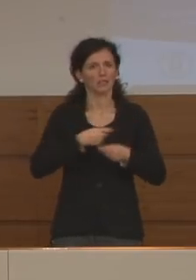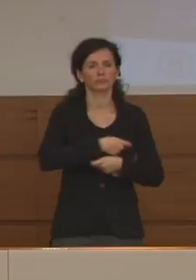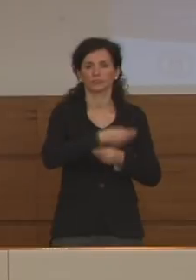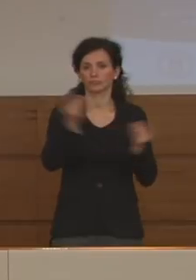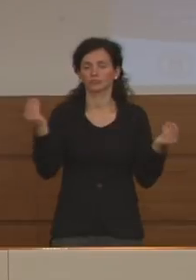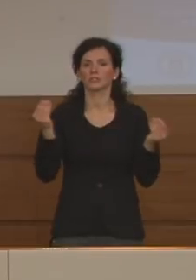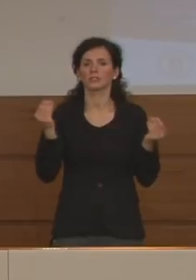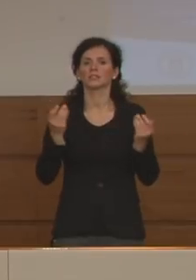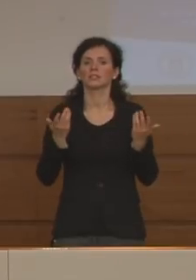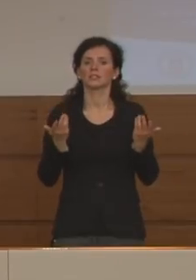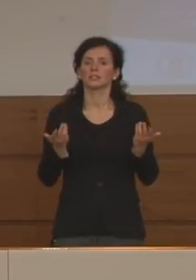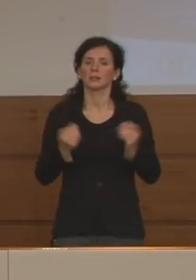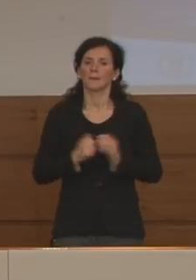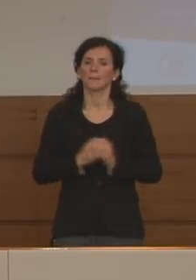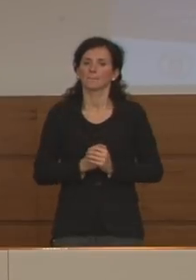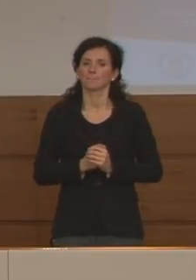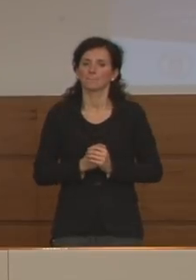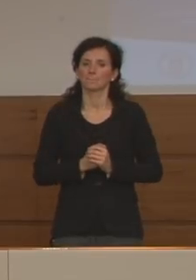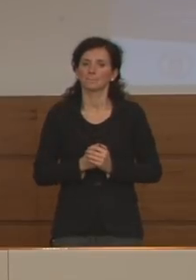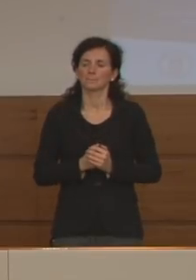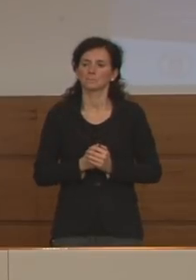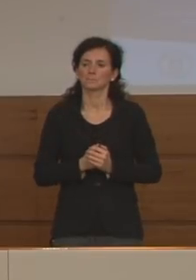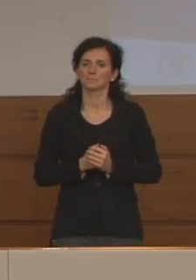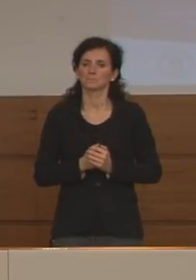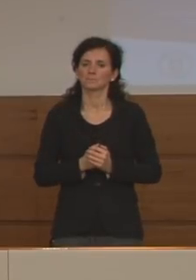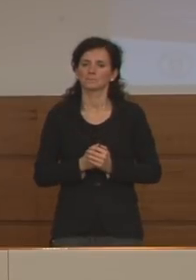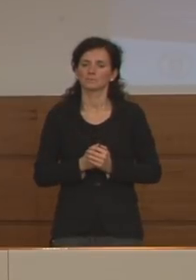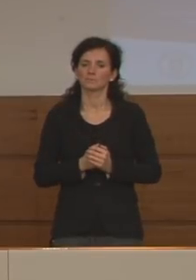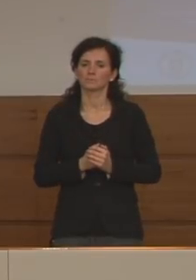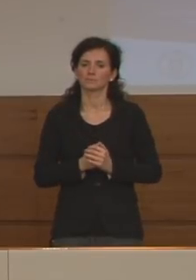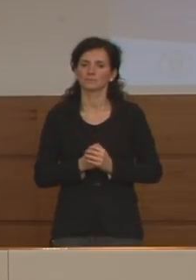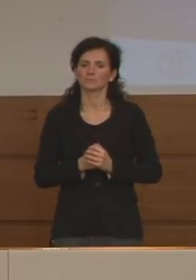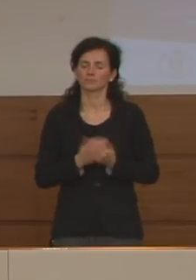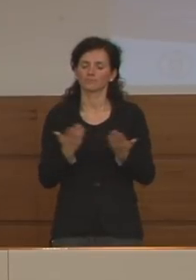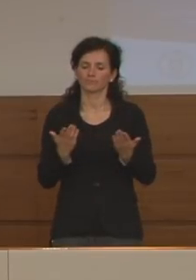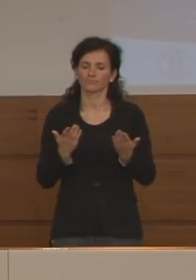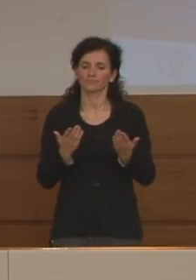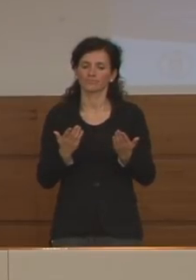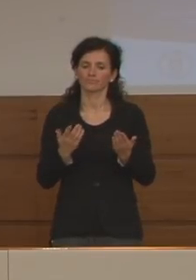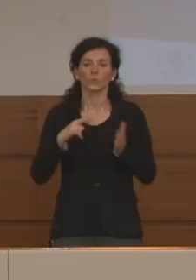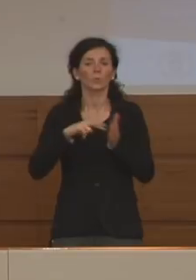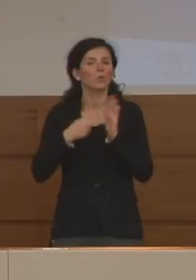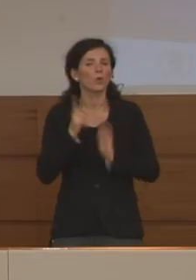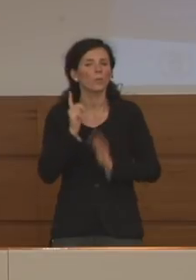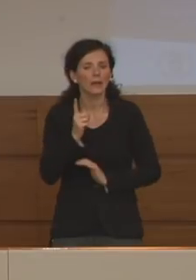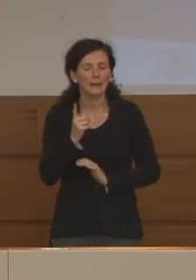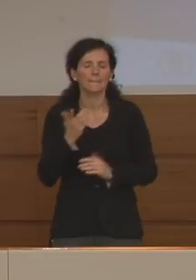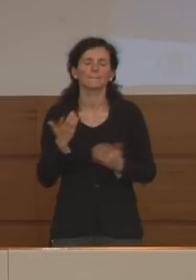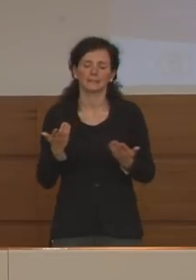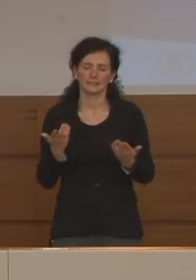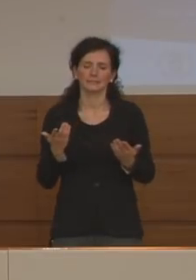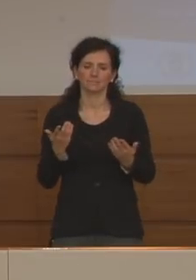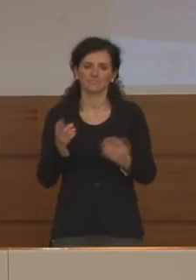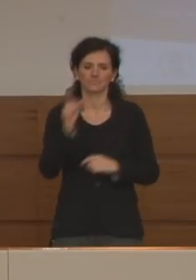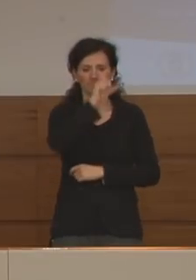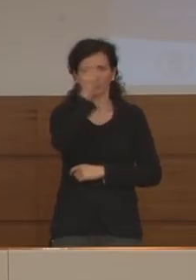però il discorso è che c'è un fabbisogno molto